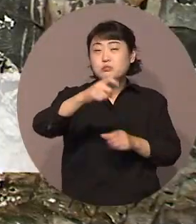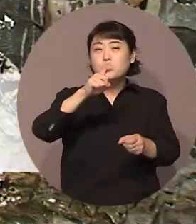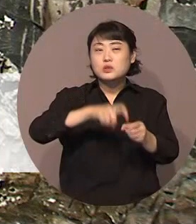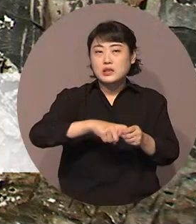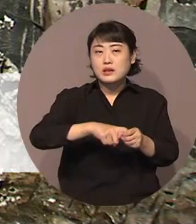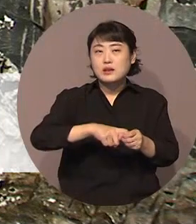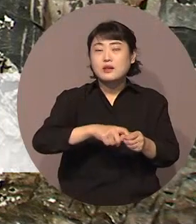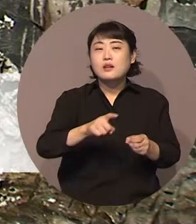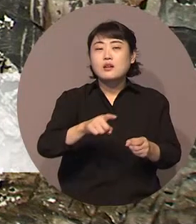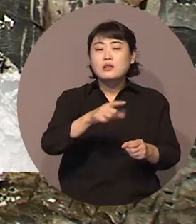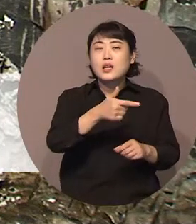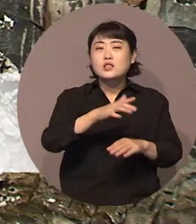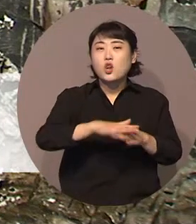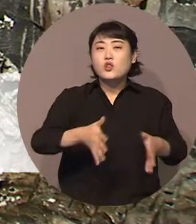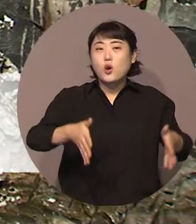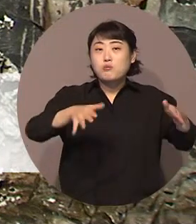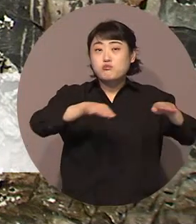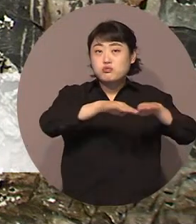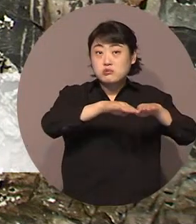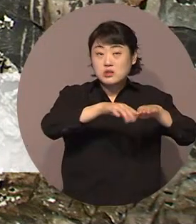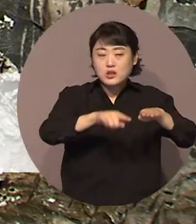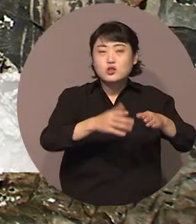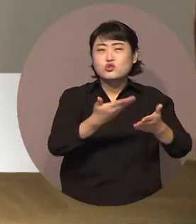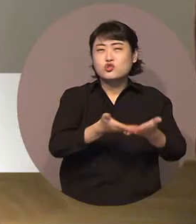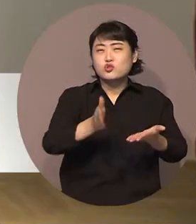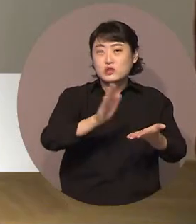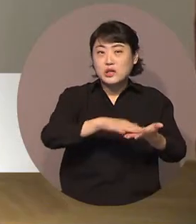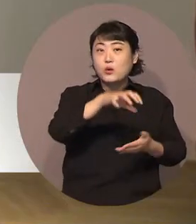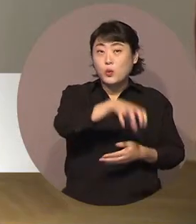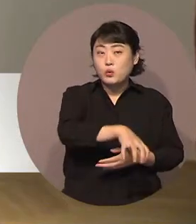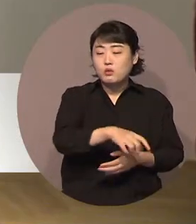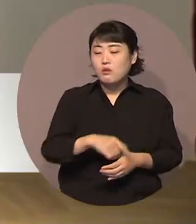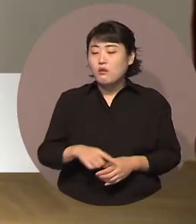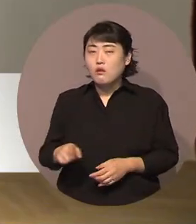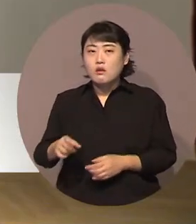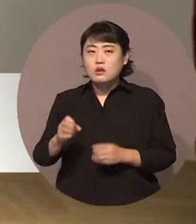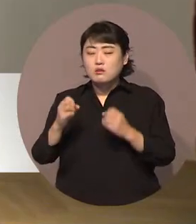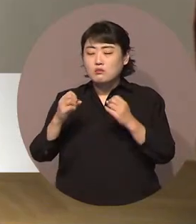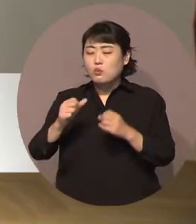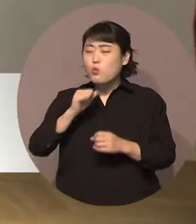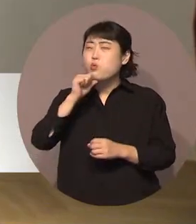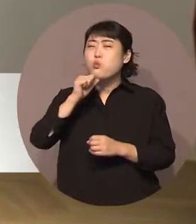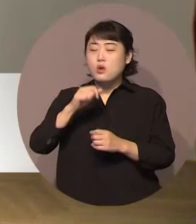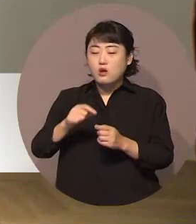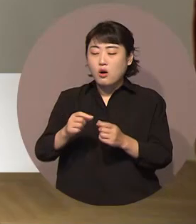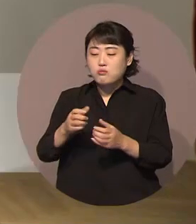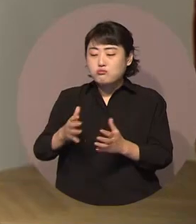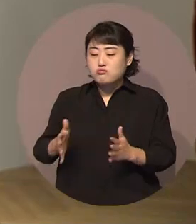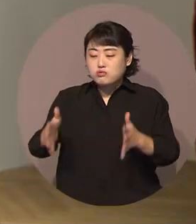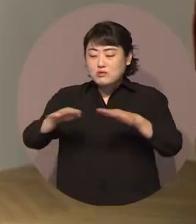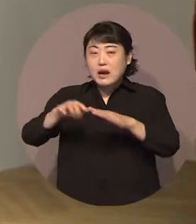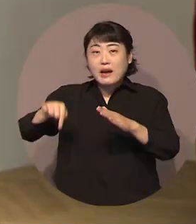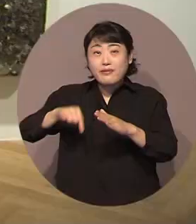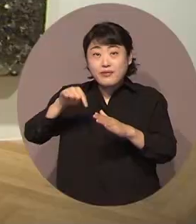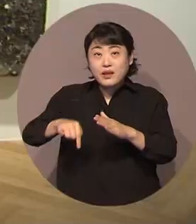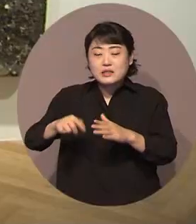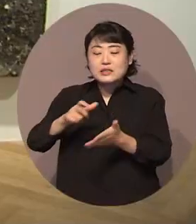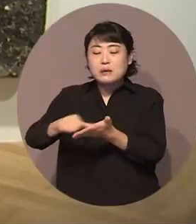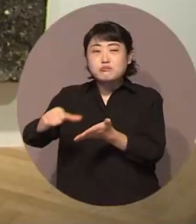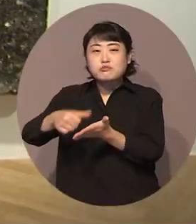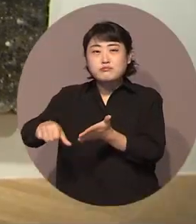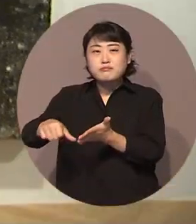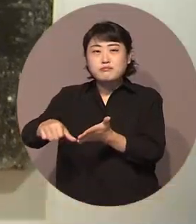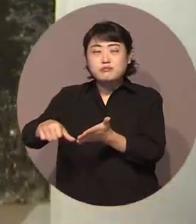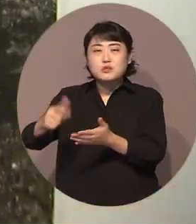척식 주식회사 대전지정 건물을 재탄생시켜 페어에서 피어나는 새로운 시작을 담은 안젤린 키퍼의